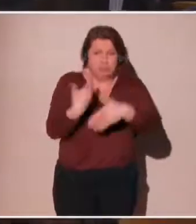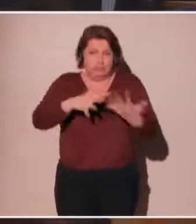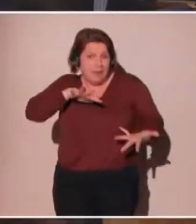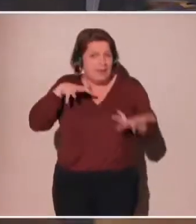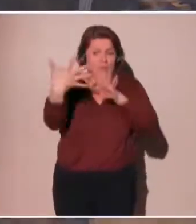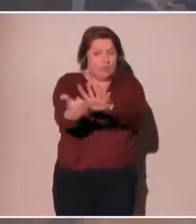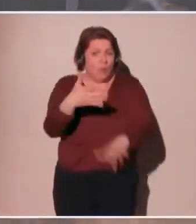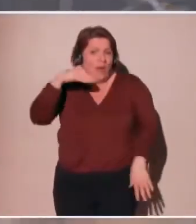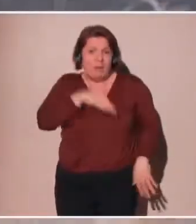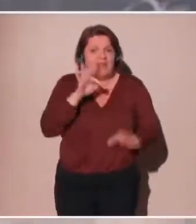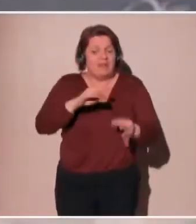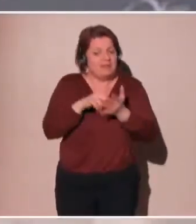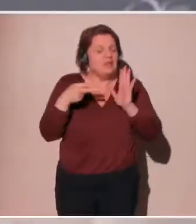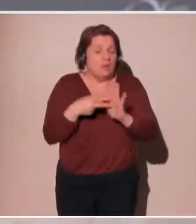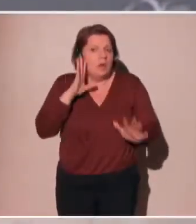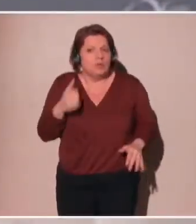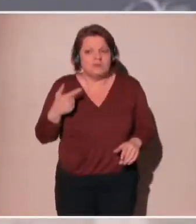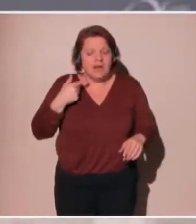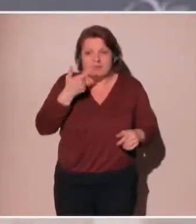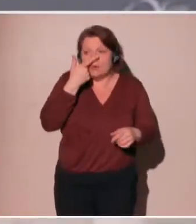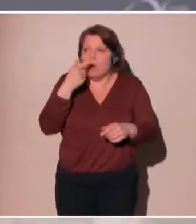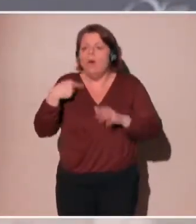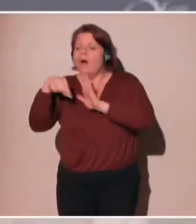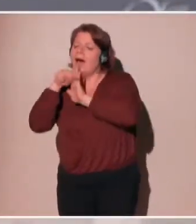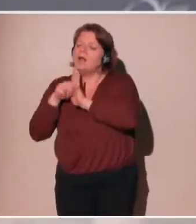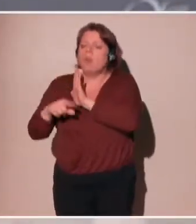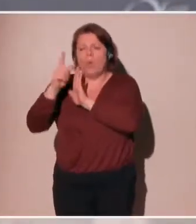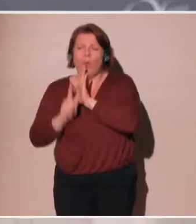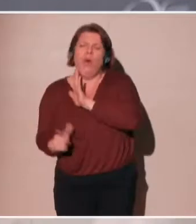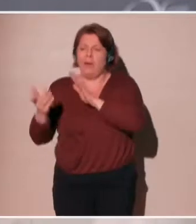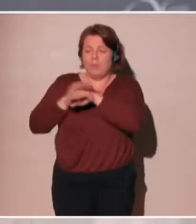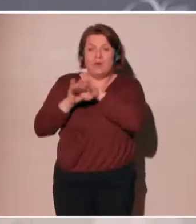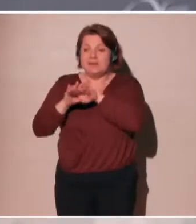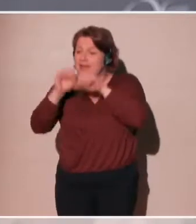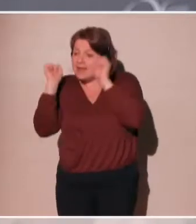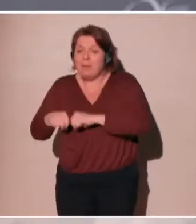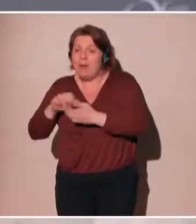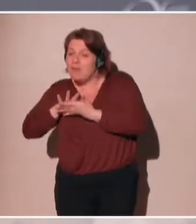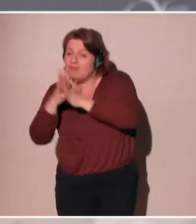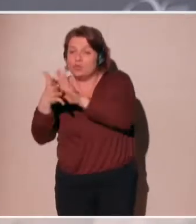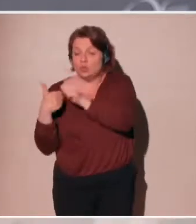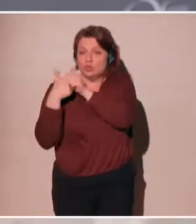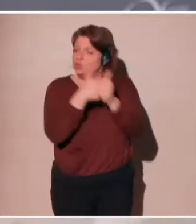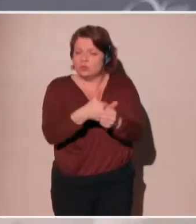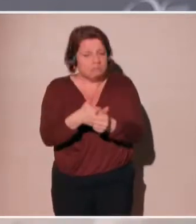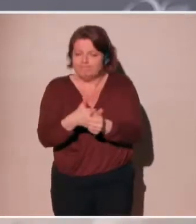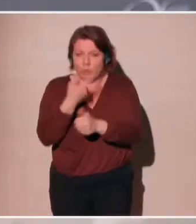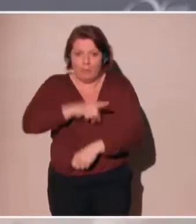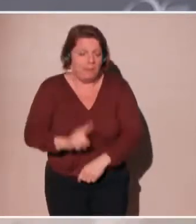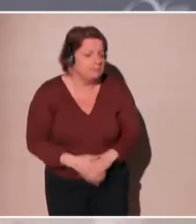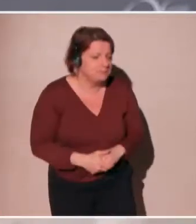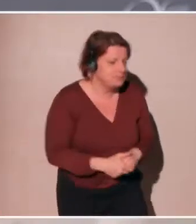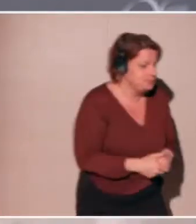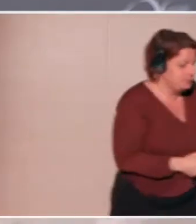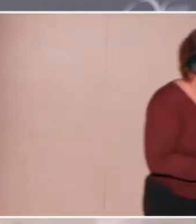point de vue technologique que je doute que nos systèmes réglementaires et politiques soient capables de suivre le rythme. C'est